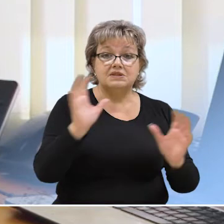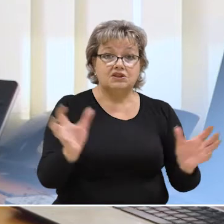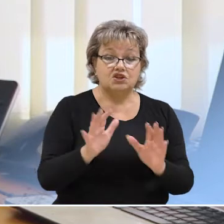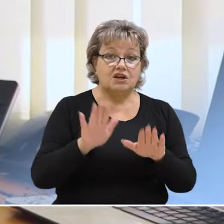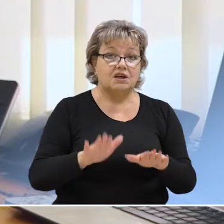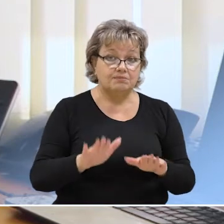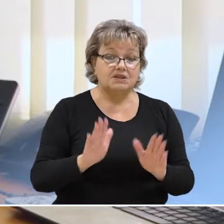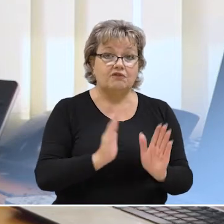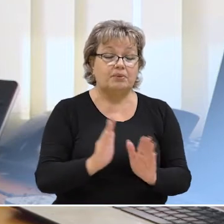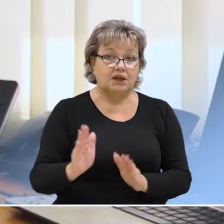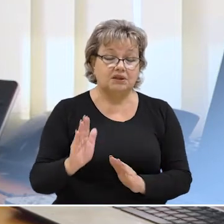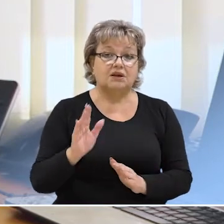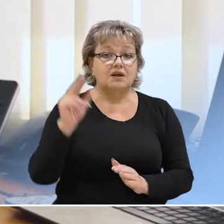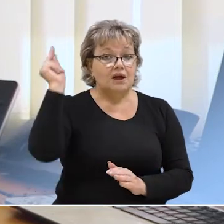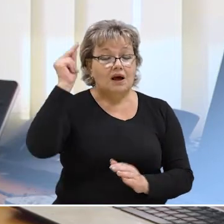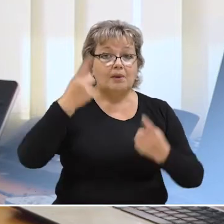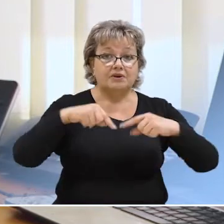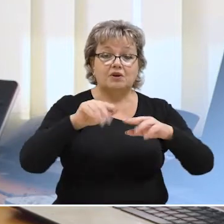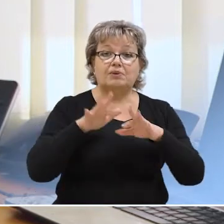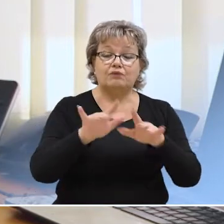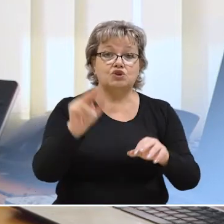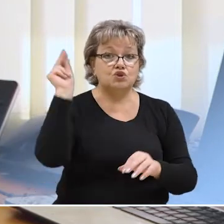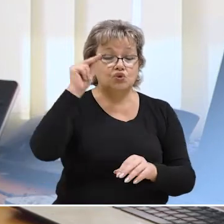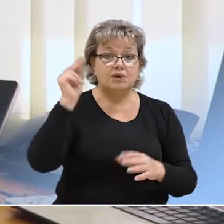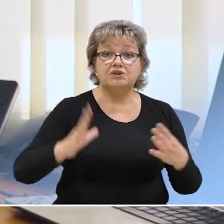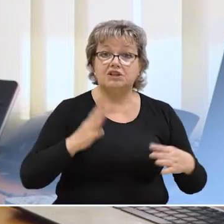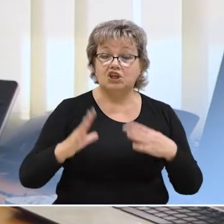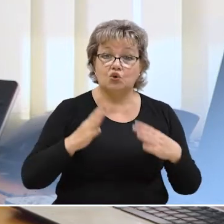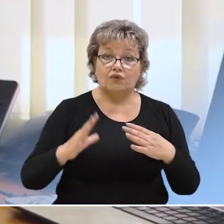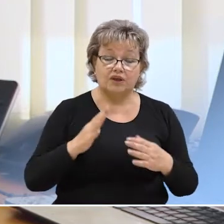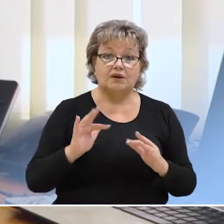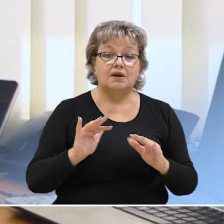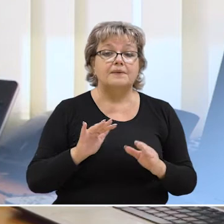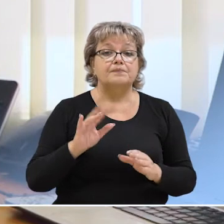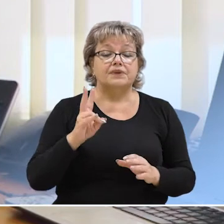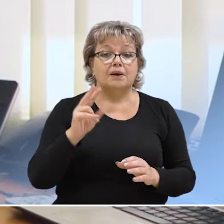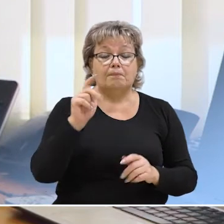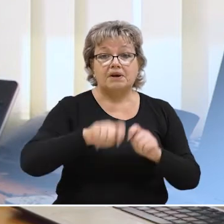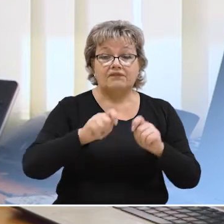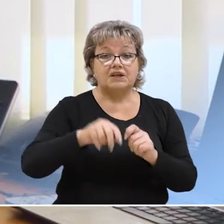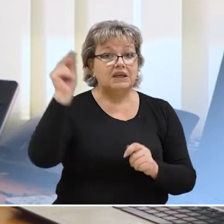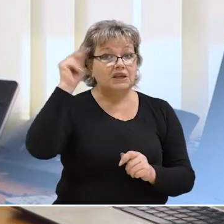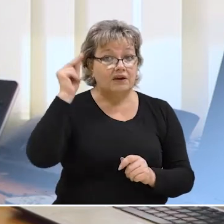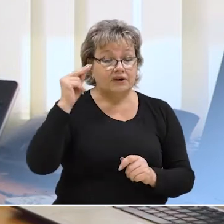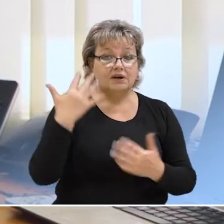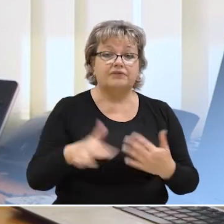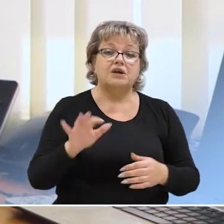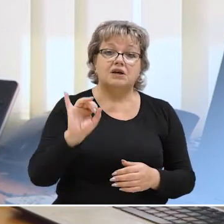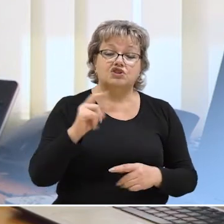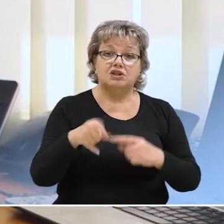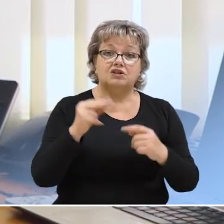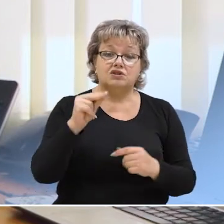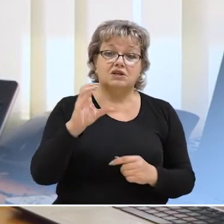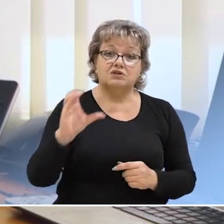групп задержания местной охраны Росгвардии на объектах образования проводятся учебные тренировки по проверке навыков и действий